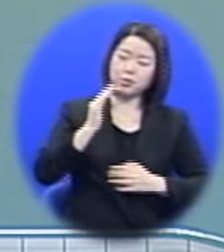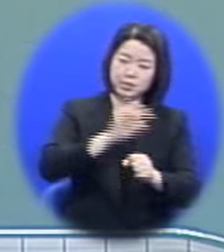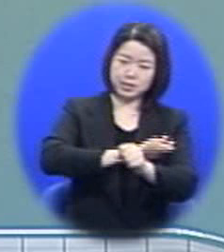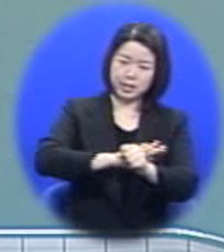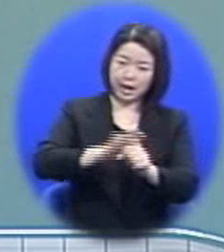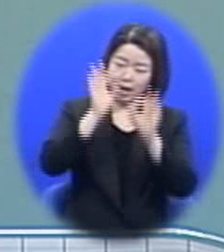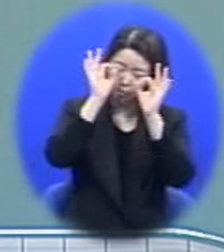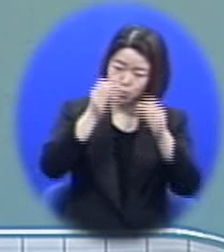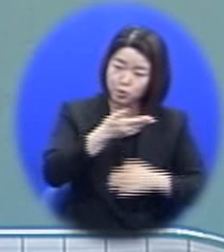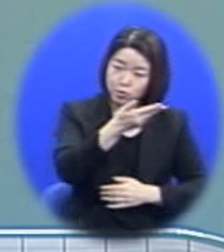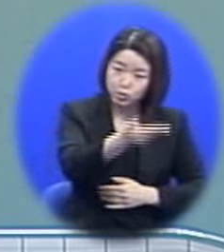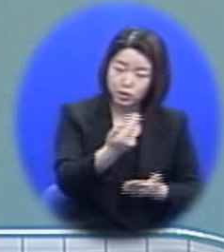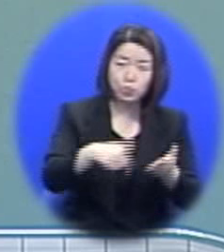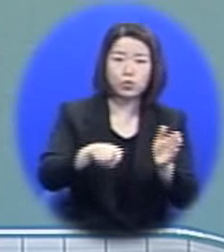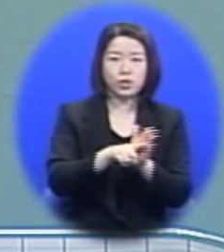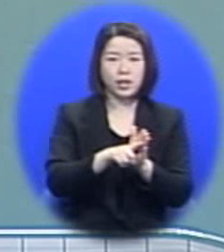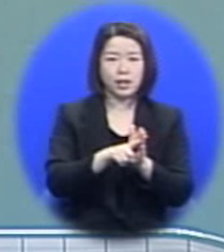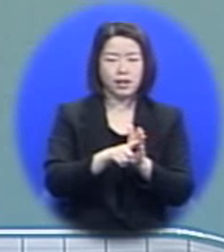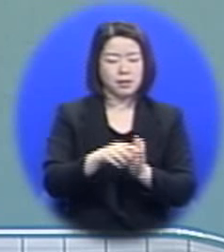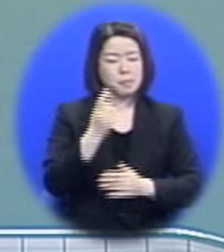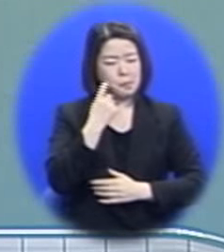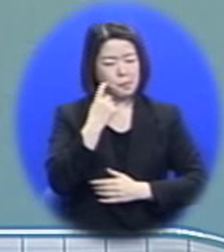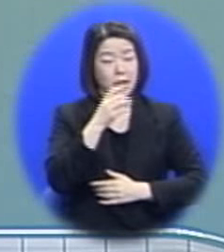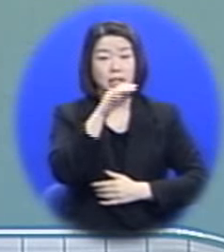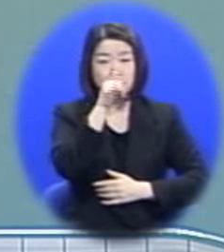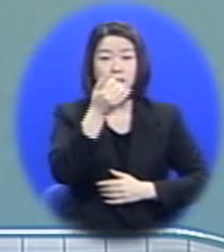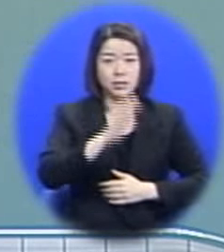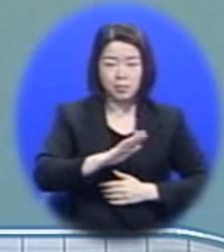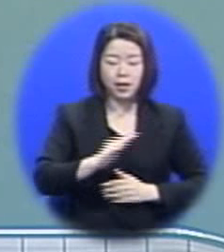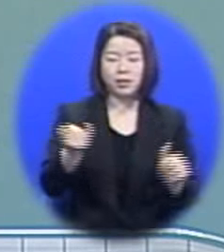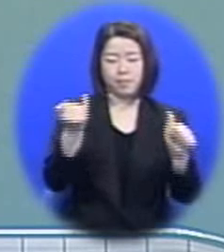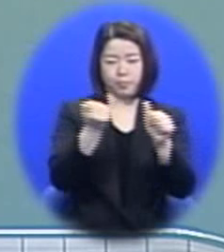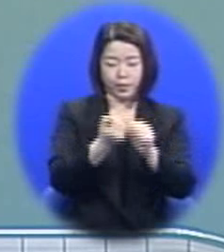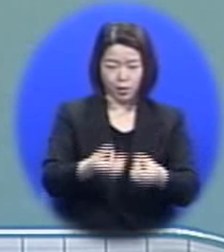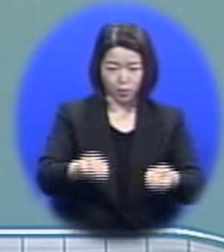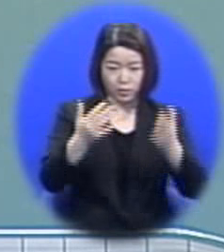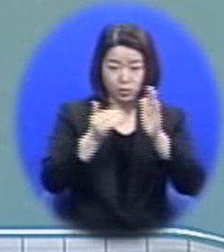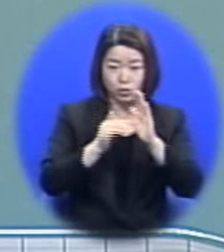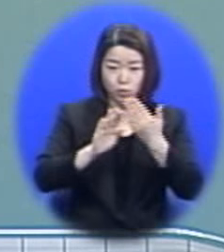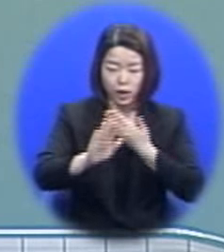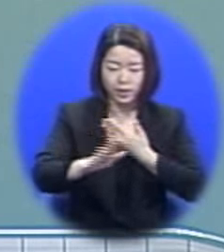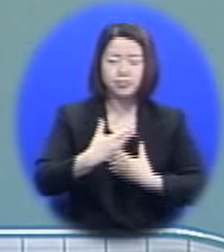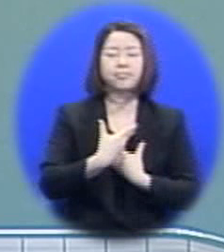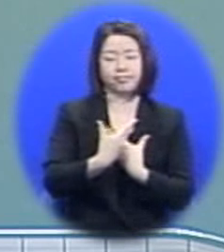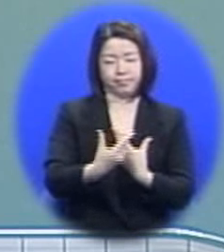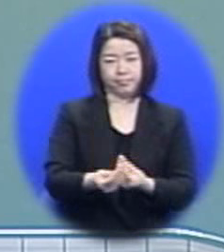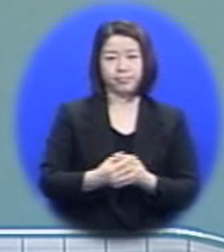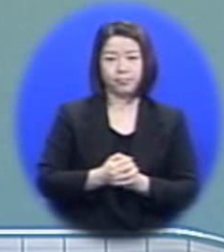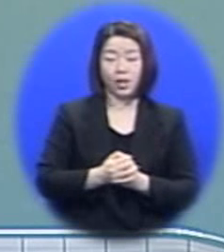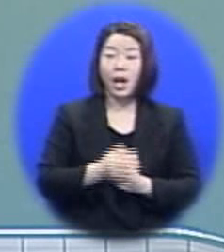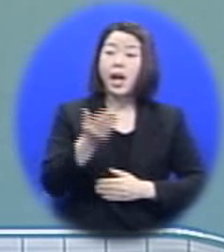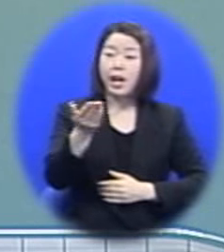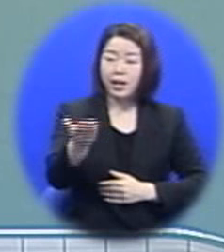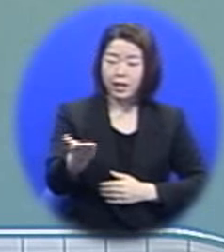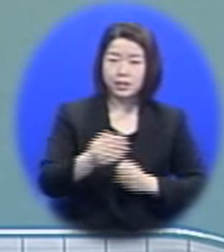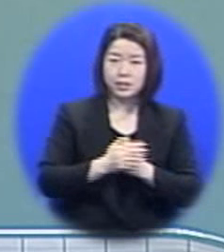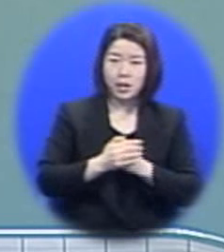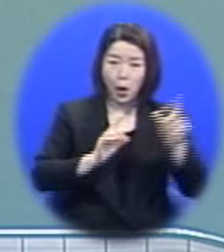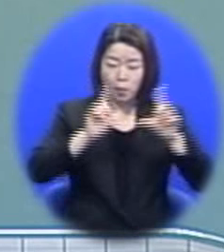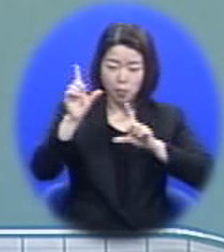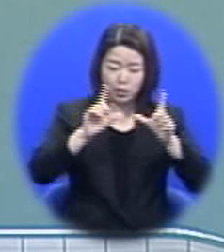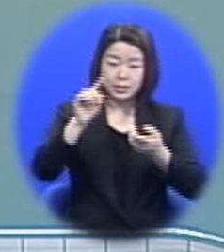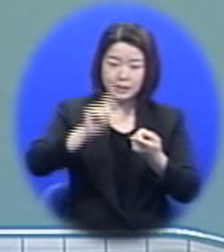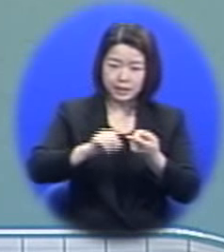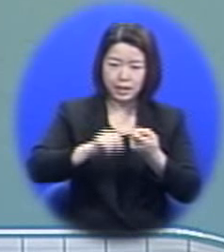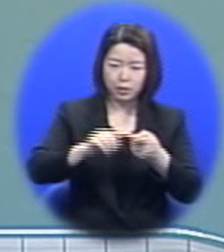하려고 그러고 그랬었지만 이제 결혼하고 난 다음에는 안심하세요. 당신의 모습 그대로 다